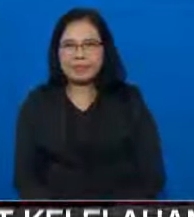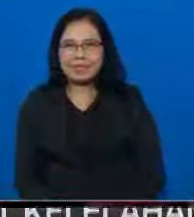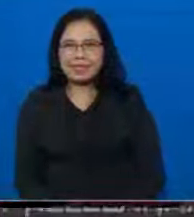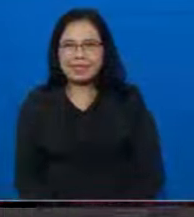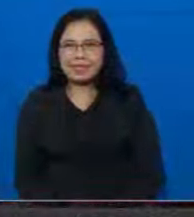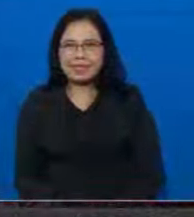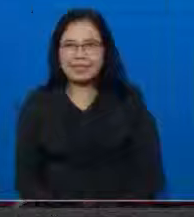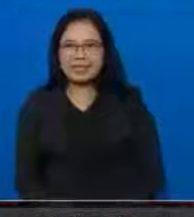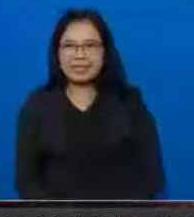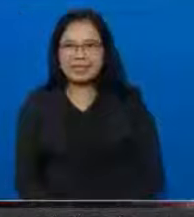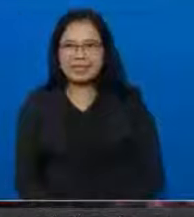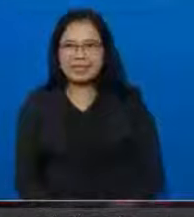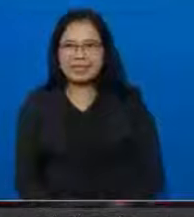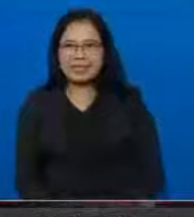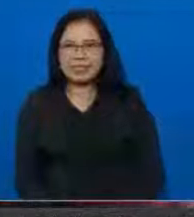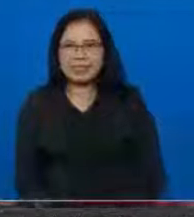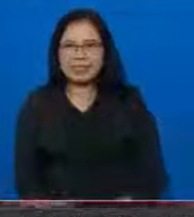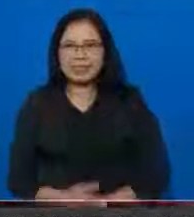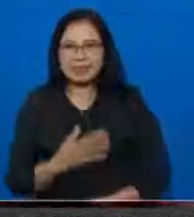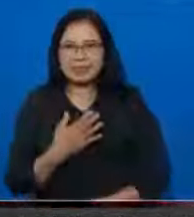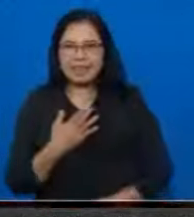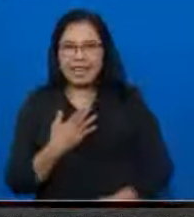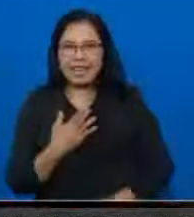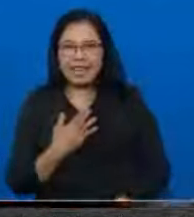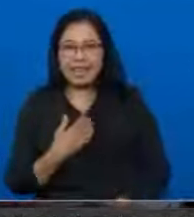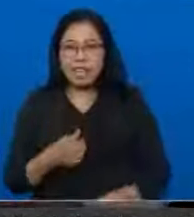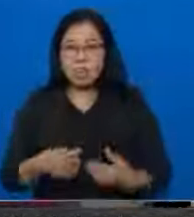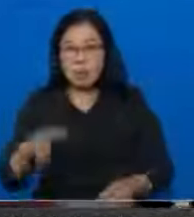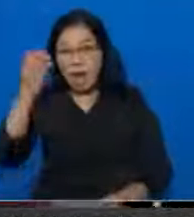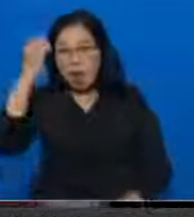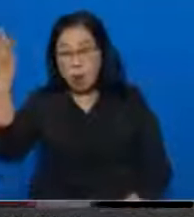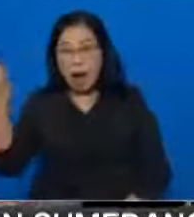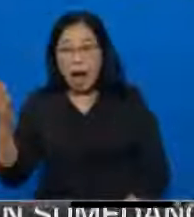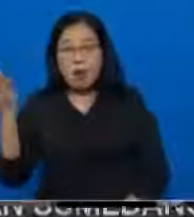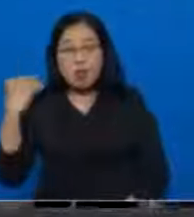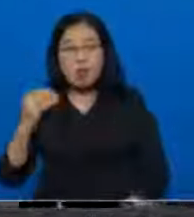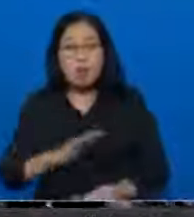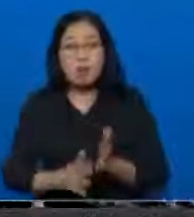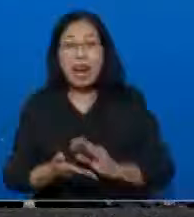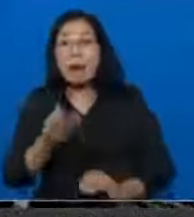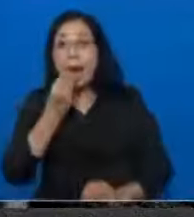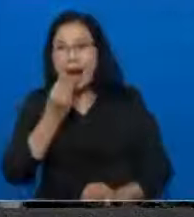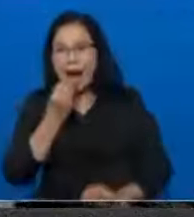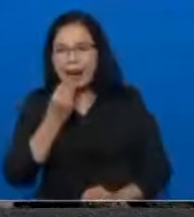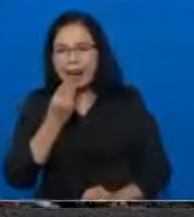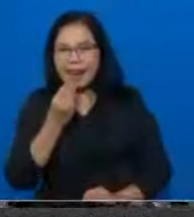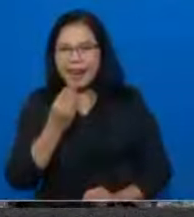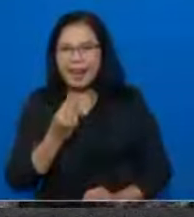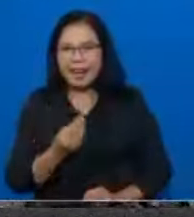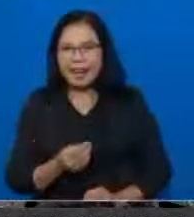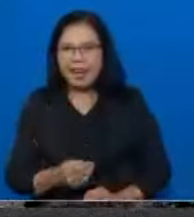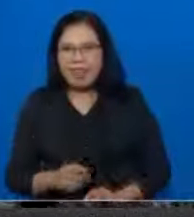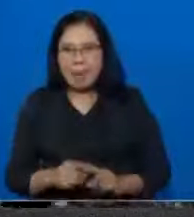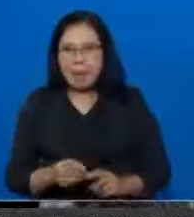Ini saya agak sedikit norak ya, karena saya sudah lupa pernah makan, cuman saya lupa banget ternyata rasanya ini sangat unik